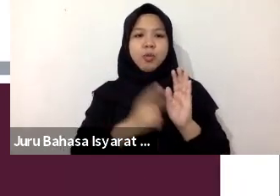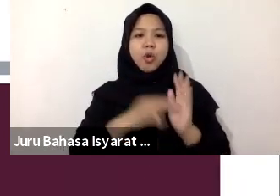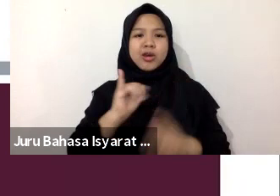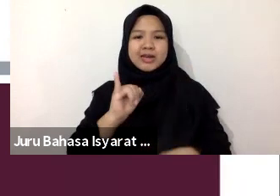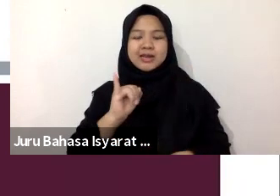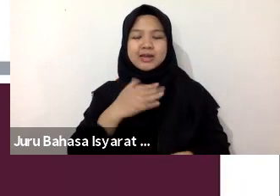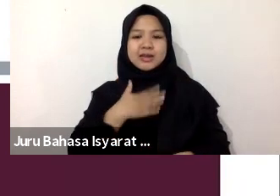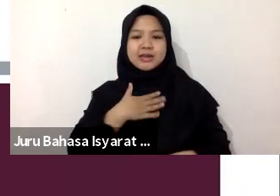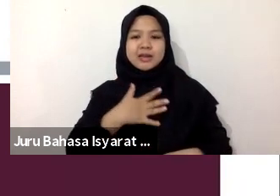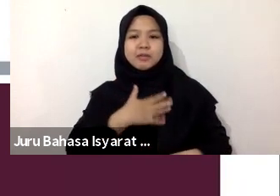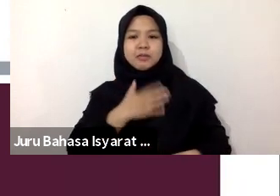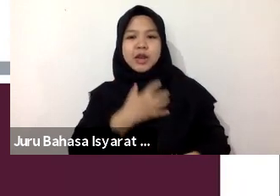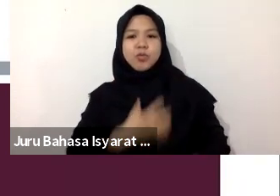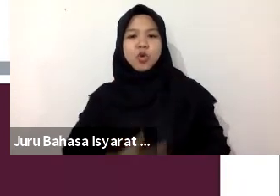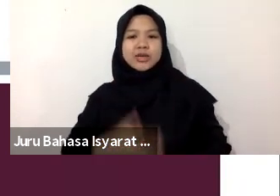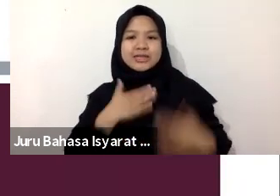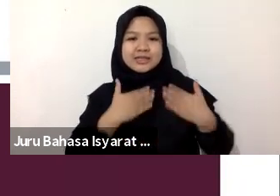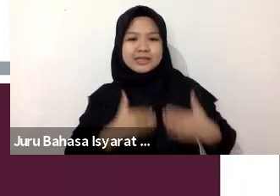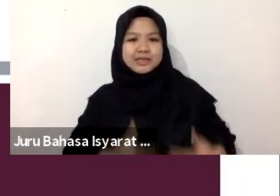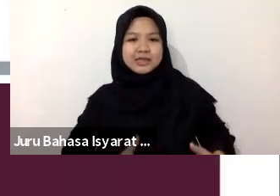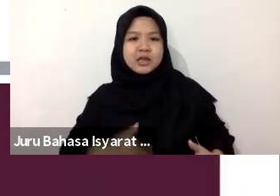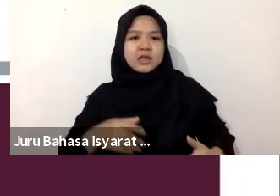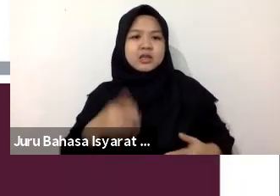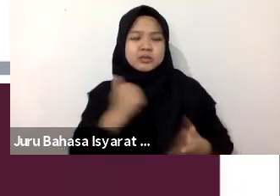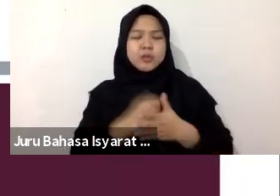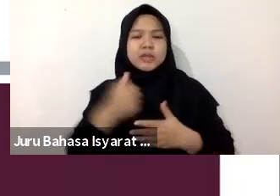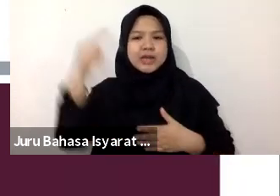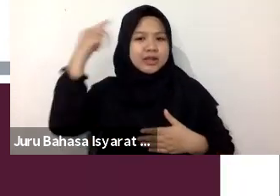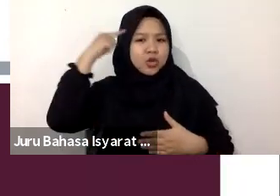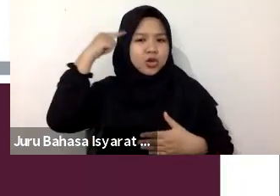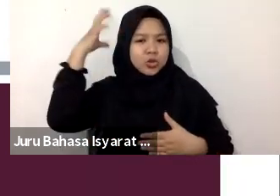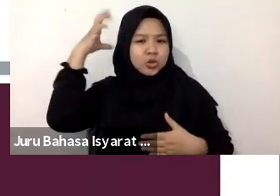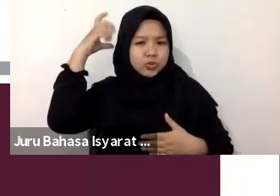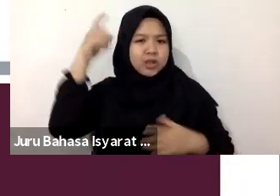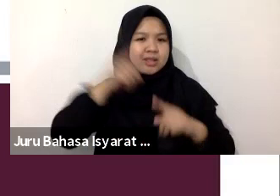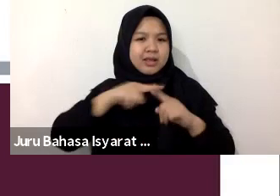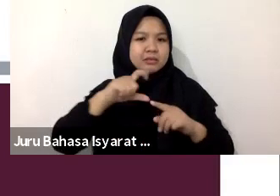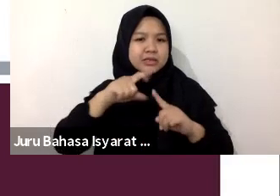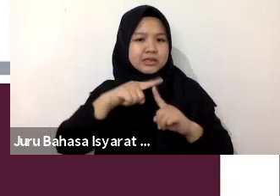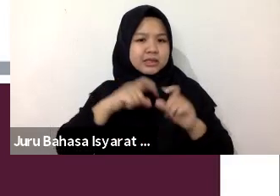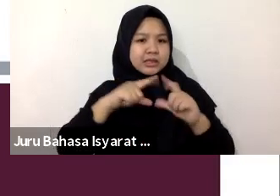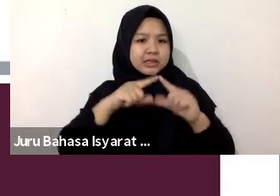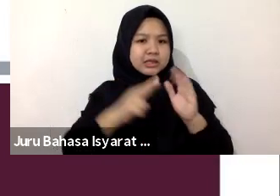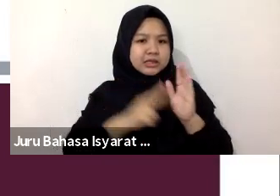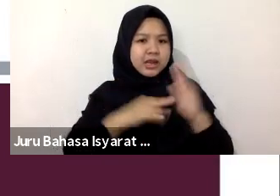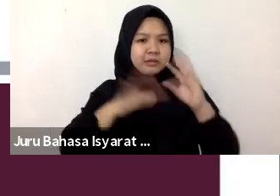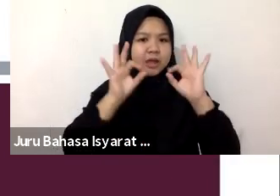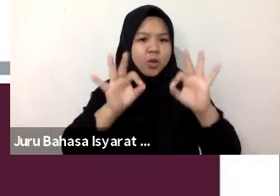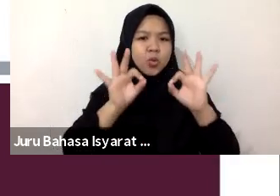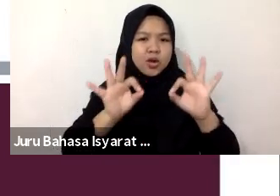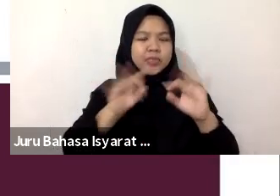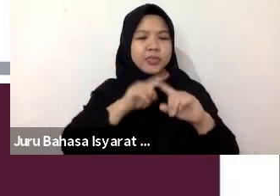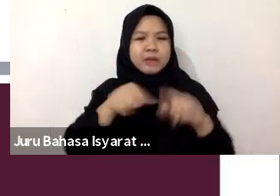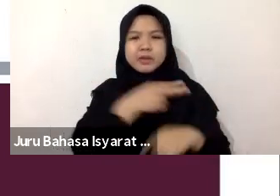pun bisa dilihat dari torak foto, tetapi memang CT scan jauh lebih akurat, tetapi ya tadi di Indonesia